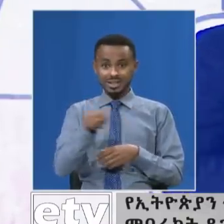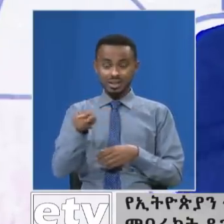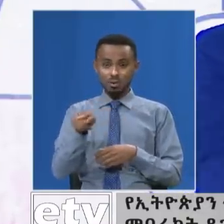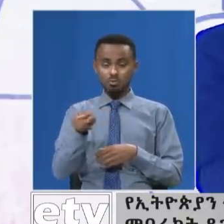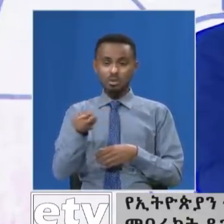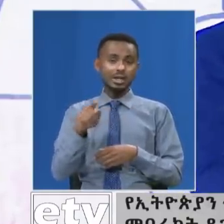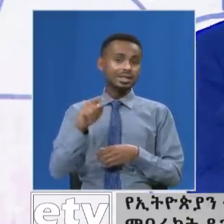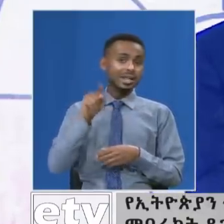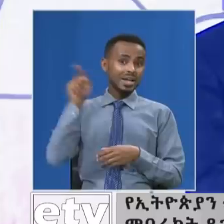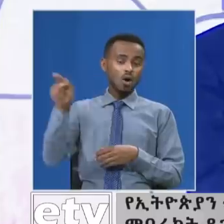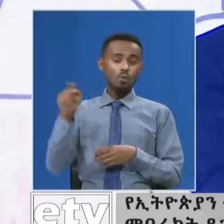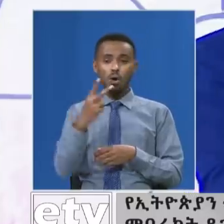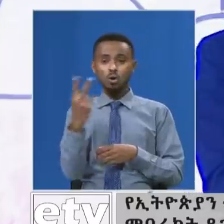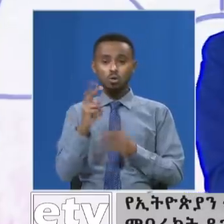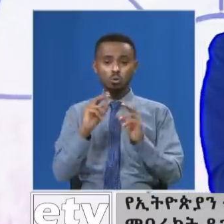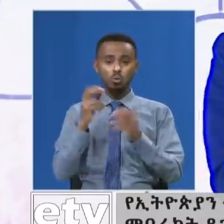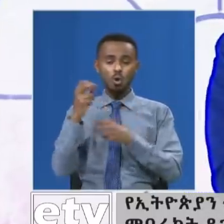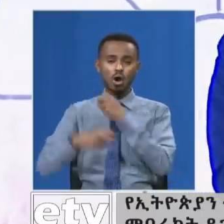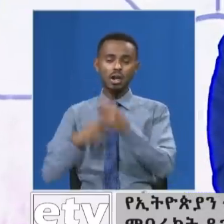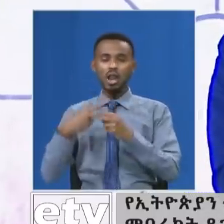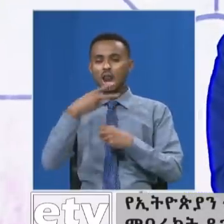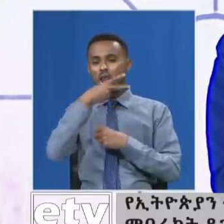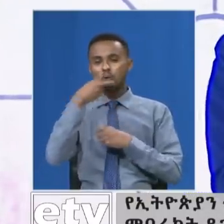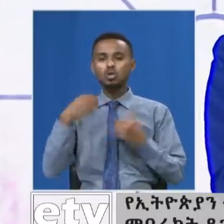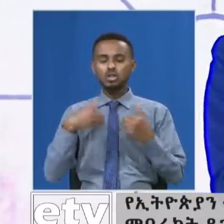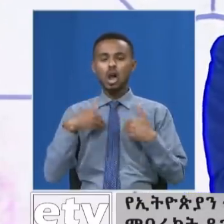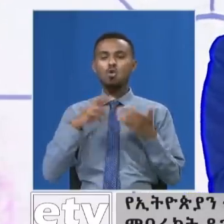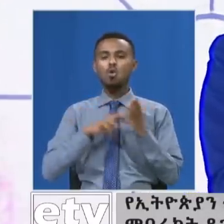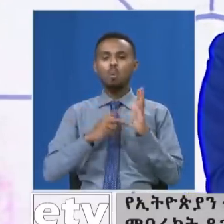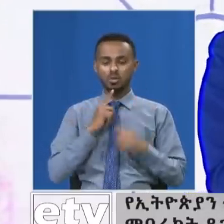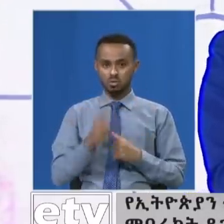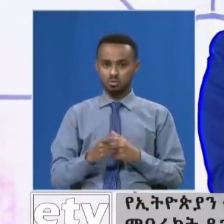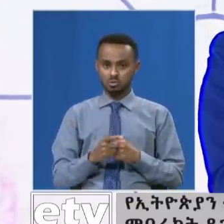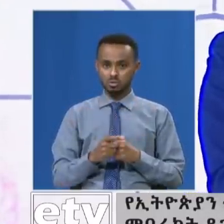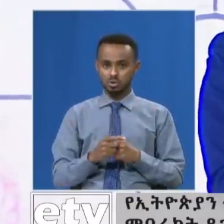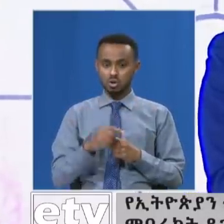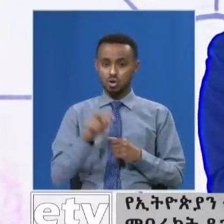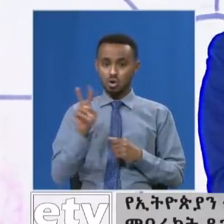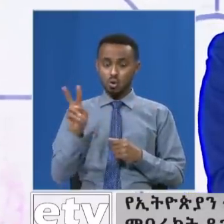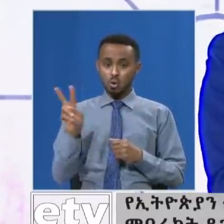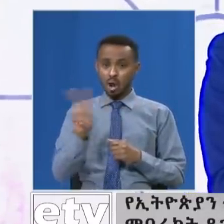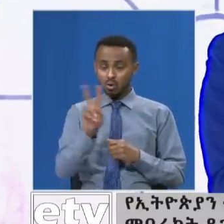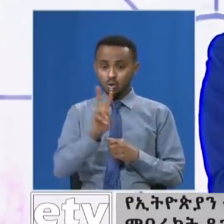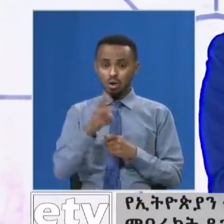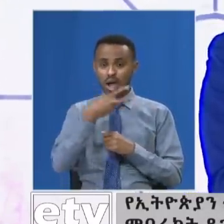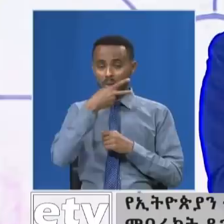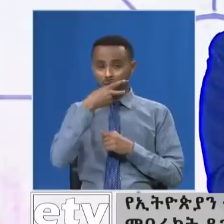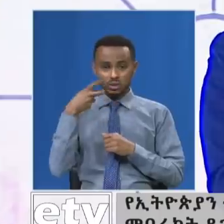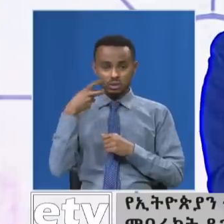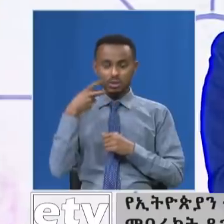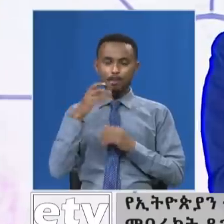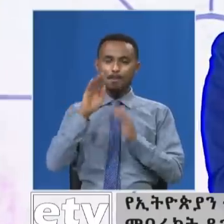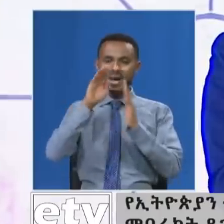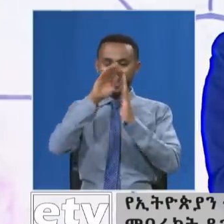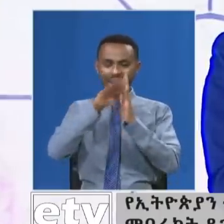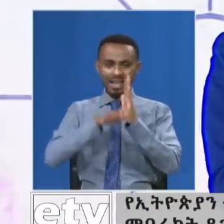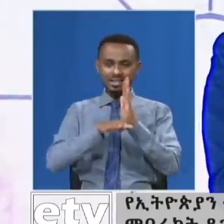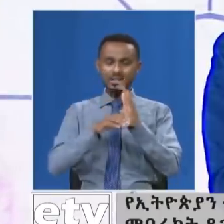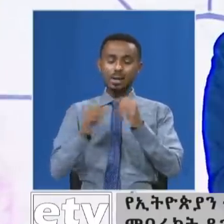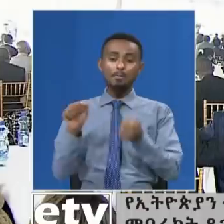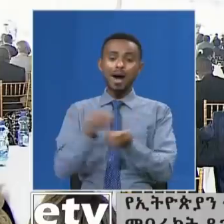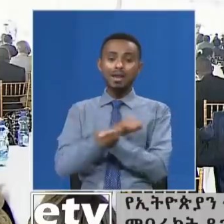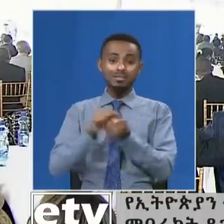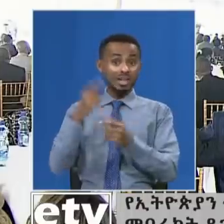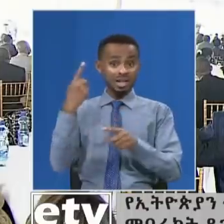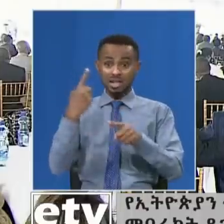ከዚህኛውም ከዚያኛውም ወገን ሌቦች አሉ ማለት ነው። ሁለቱን ሌቦች መቀነስ